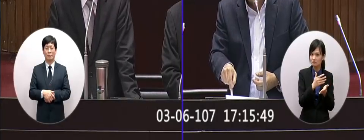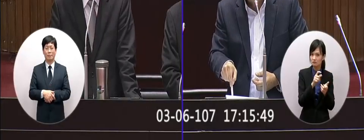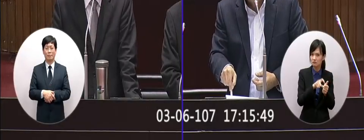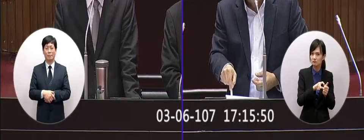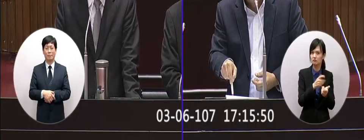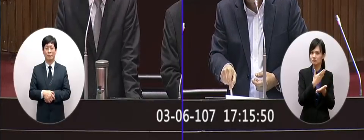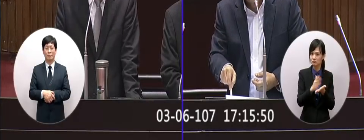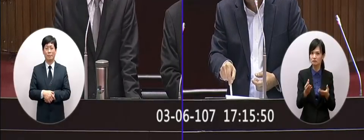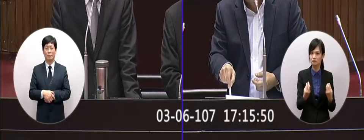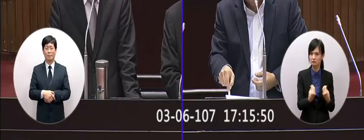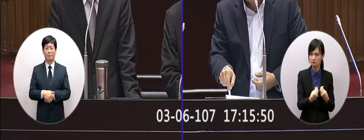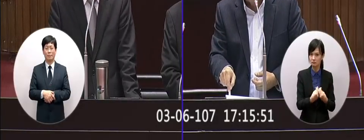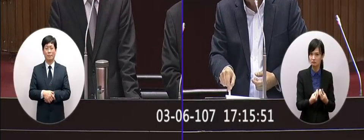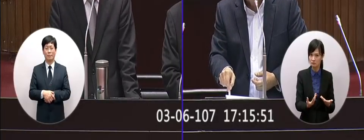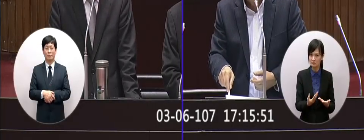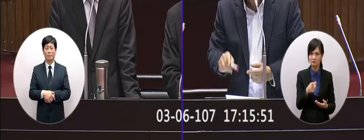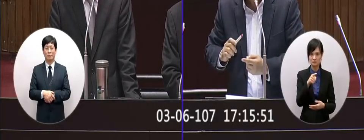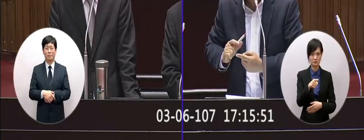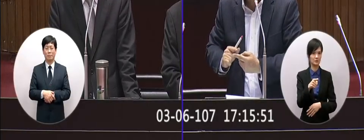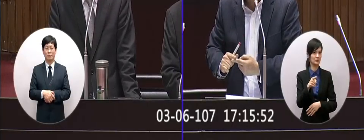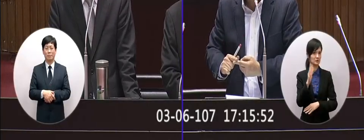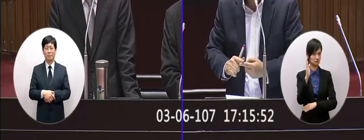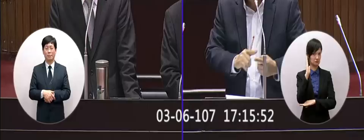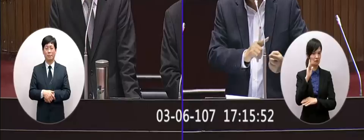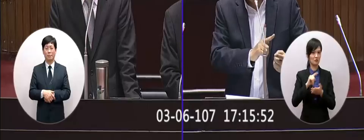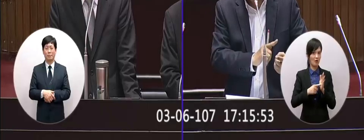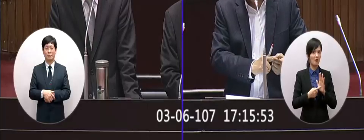个才是卓越的政府啊！